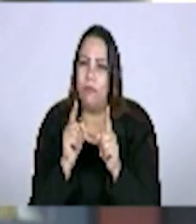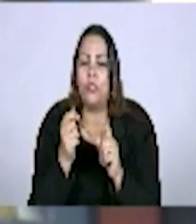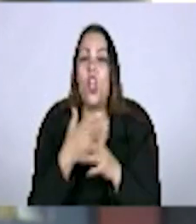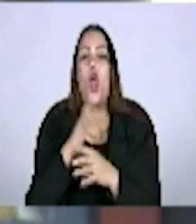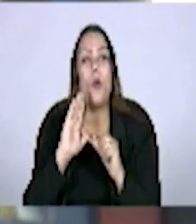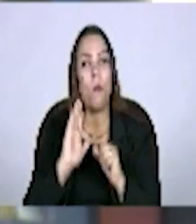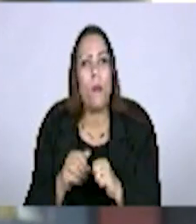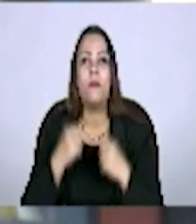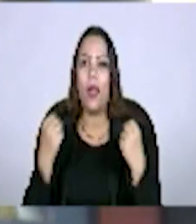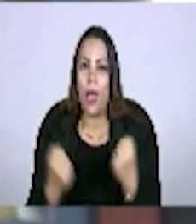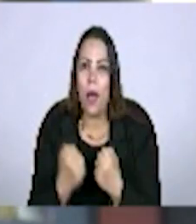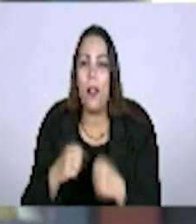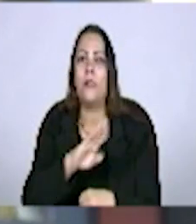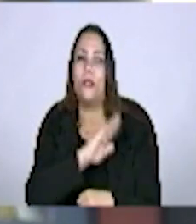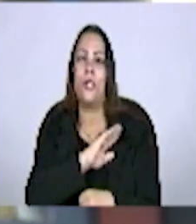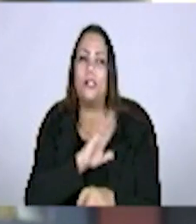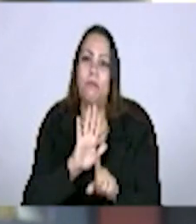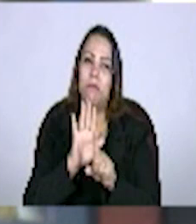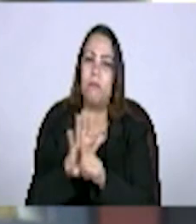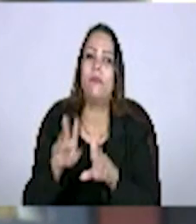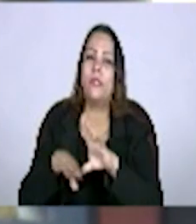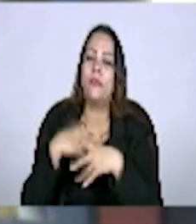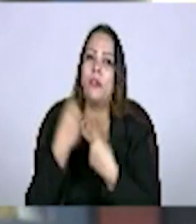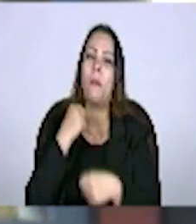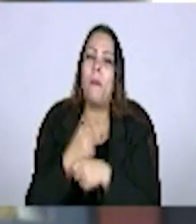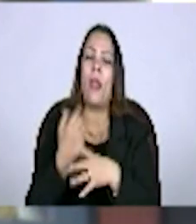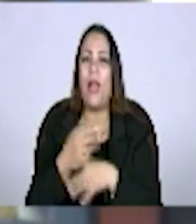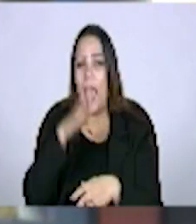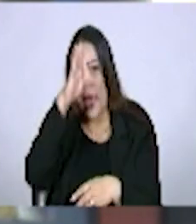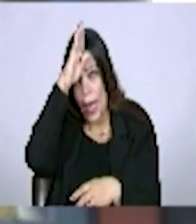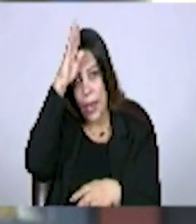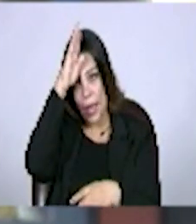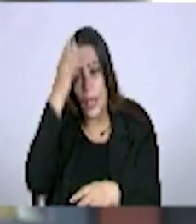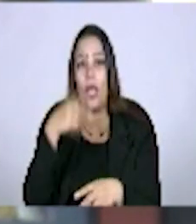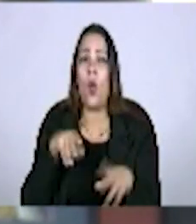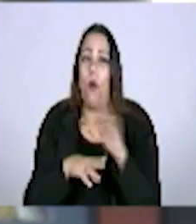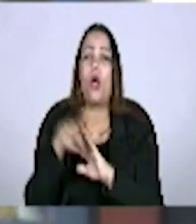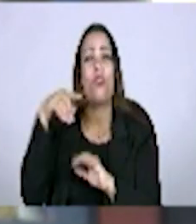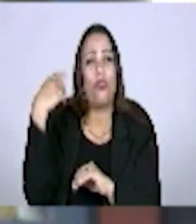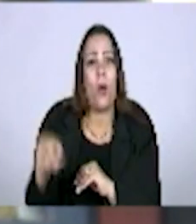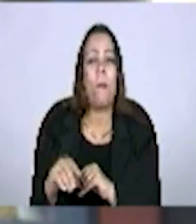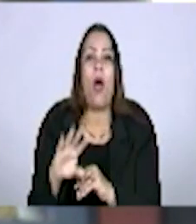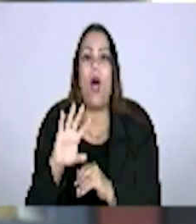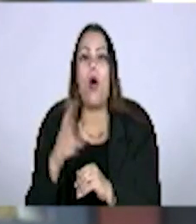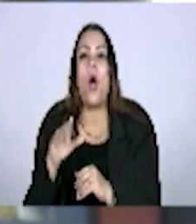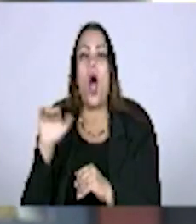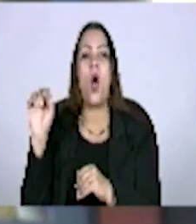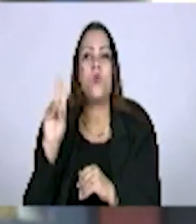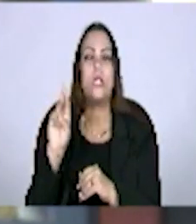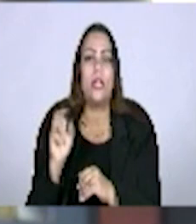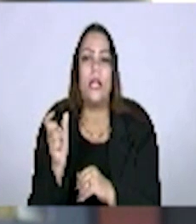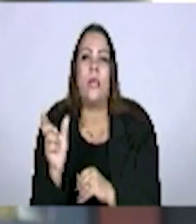تحرك الميليشيات التابعه ليه يقوموا ببعض العمليات يعني العراقيين مثلا الميليشيات في العراق تضرب الحوثيين